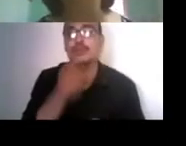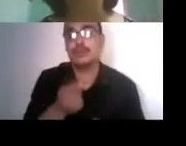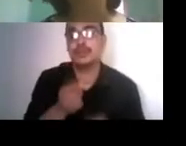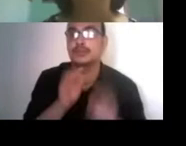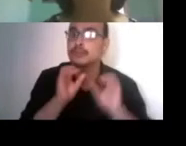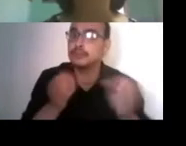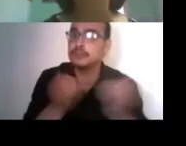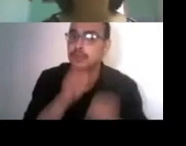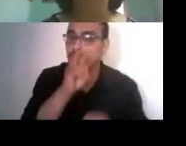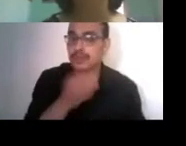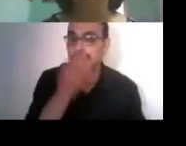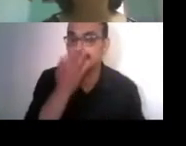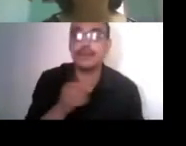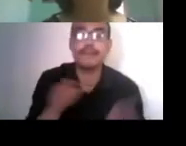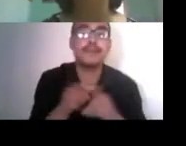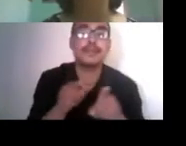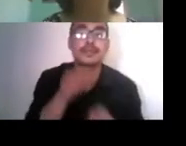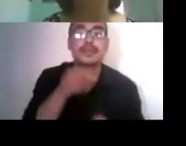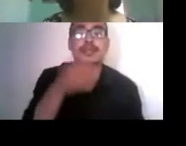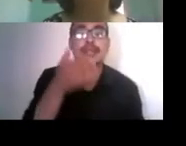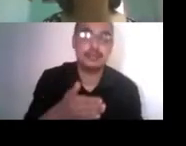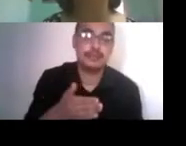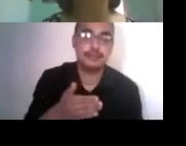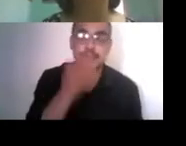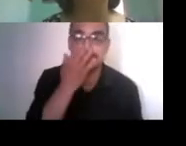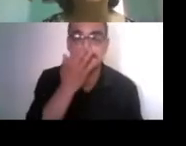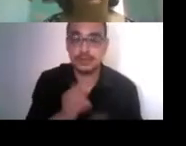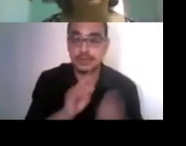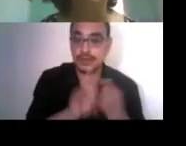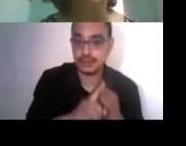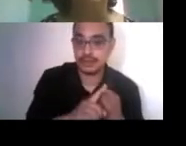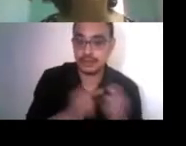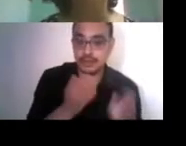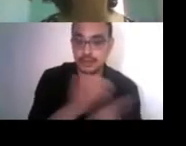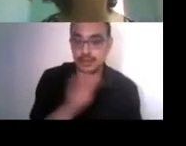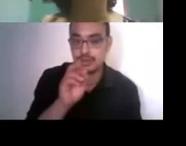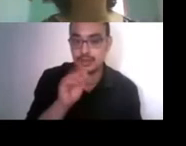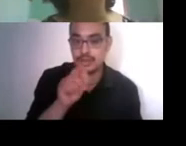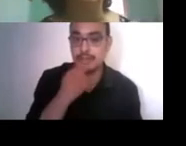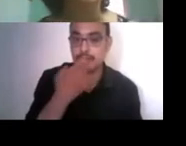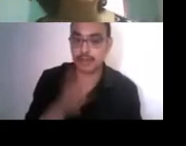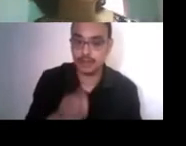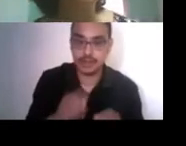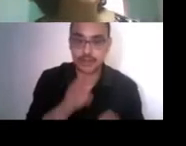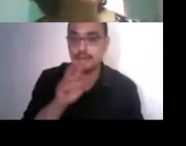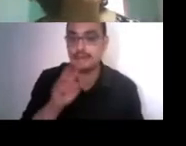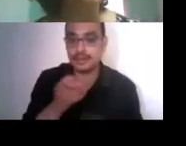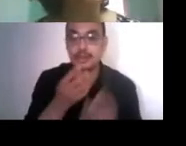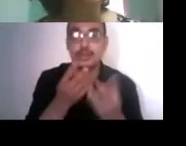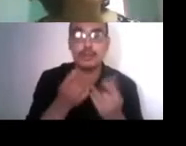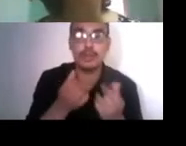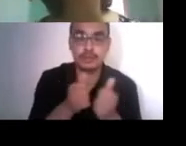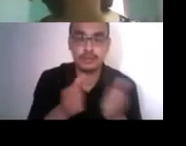अवस्था भएको हुनाले यसलाई चाहिँ किनभने एक त अघि सरिताजीले पनि भन्नुभयो 2020 डाटा जुन तथ्याङ्क